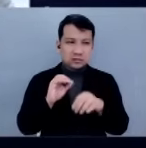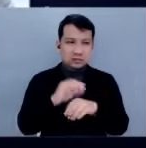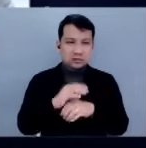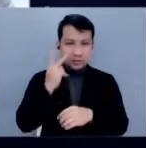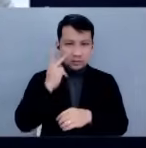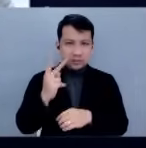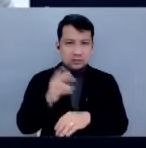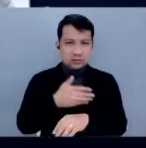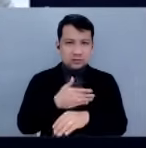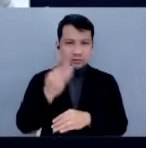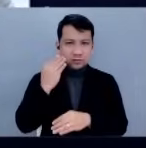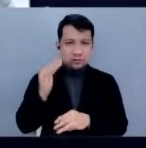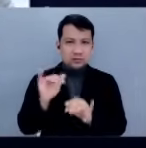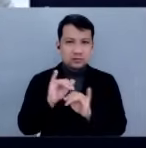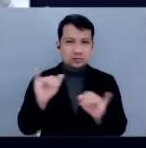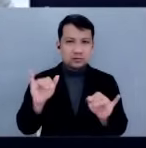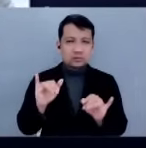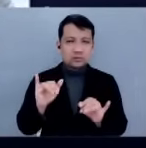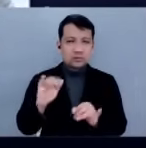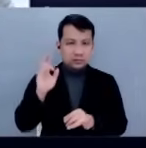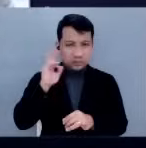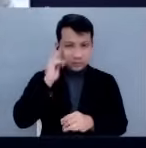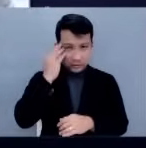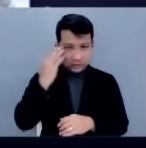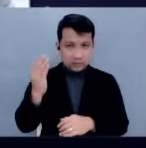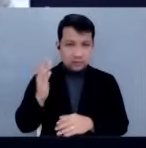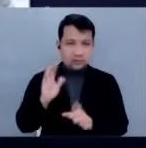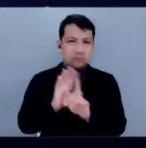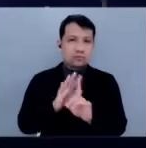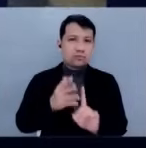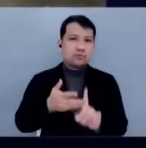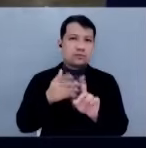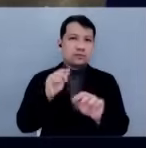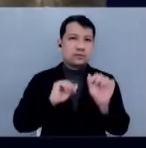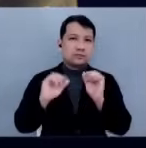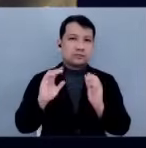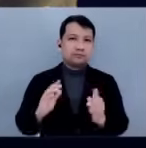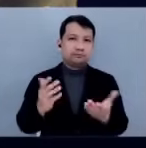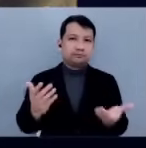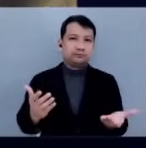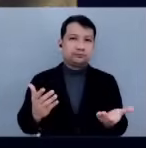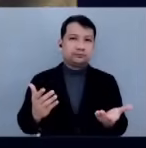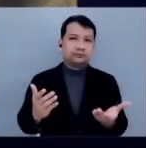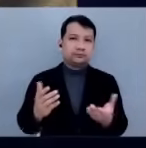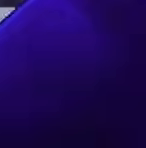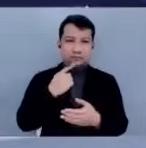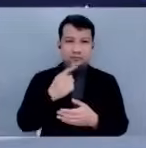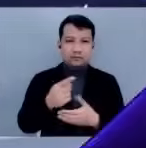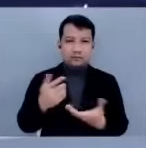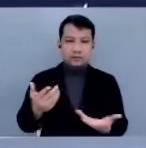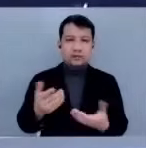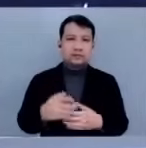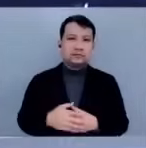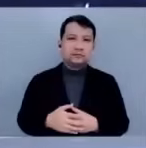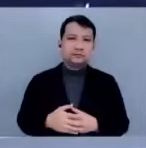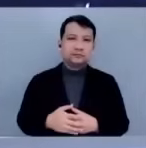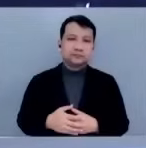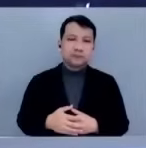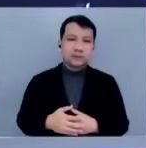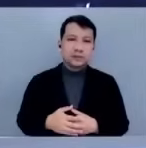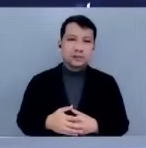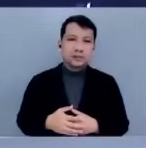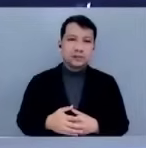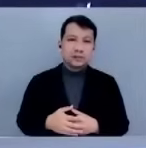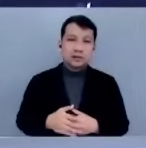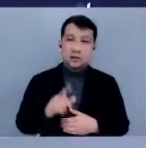sa parehong radio show ang kanyang paghanga sa aktor. Wala pa naman silang say dito. Hindi pa tapos